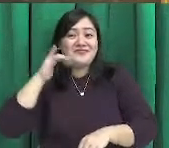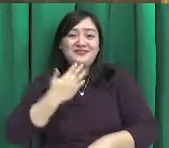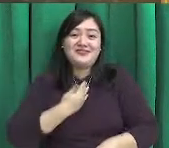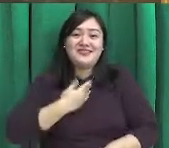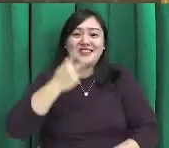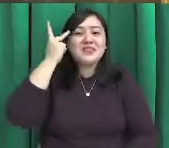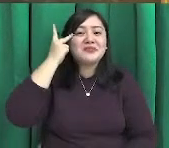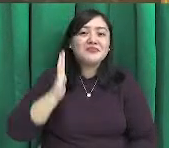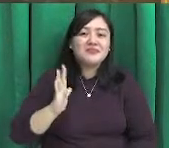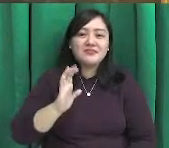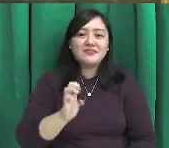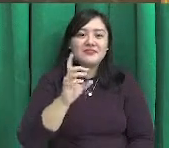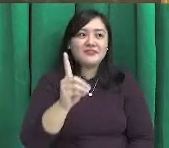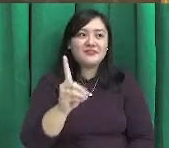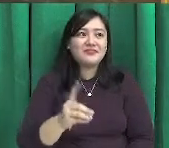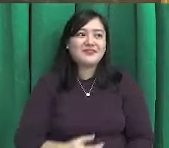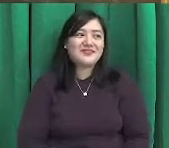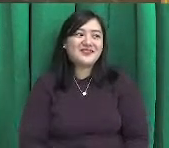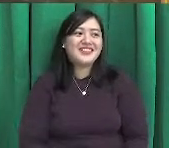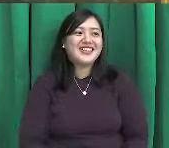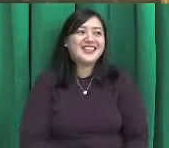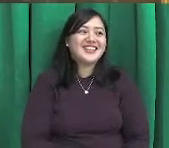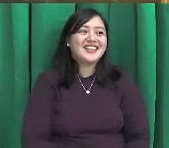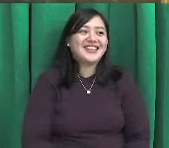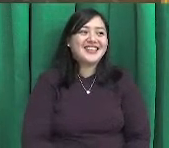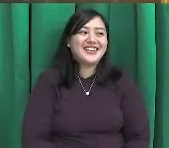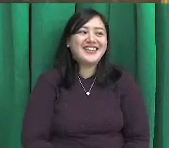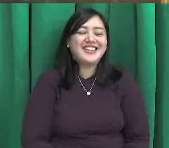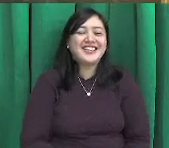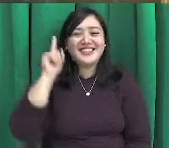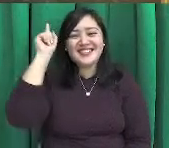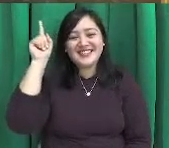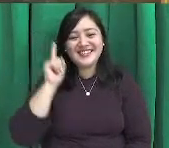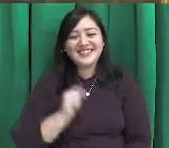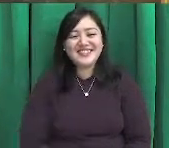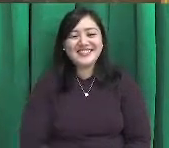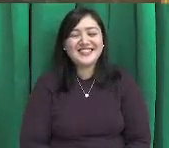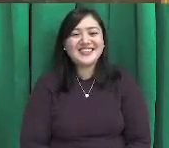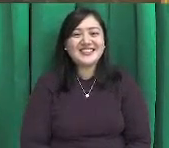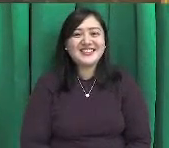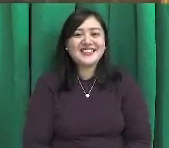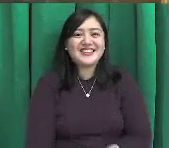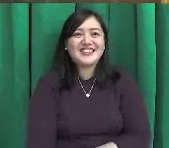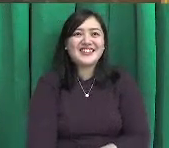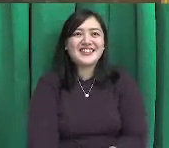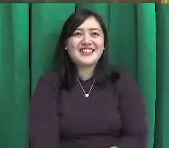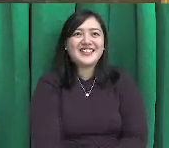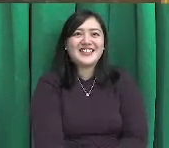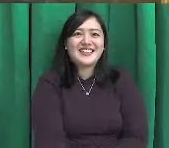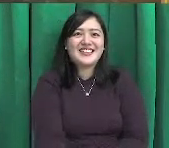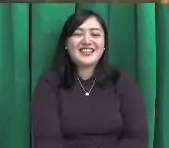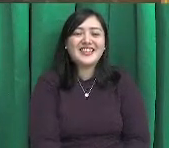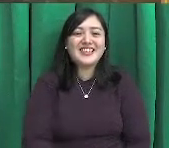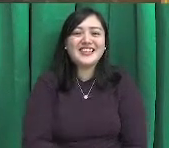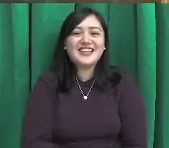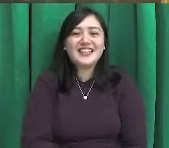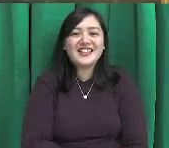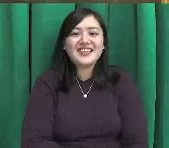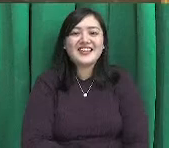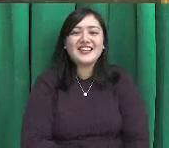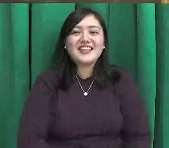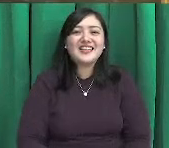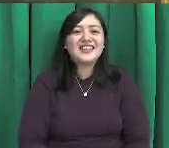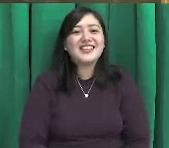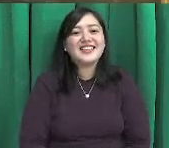At Pastor Ed, nasa programa pa ako. Okay, and pero tapos na kami. Tatapusin ko na ito. All right,